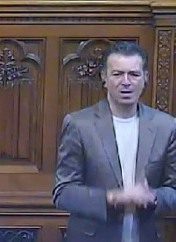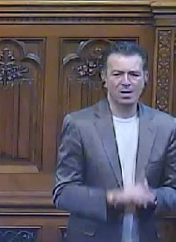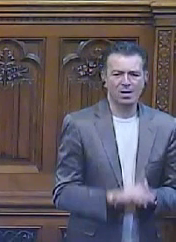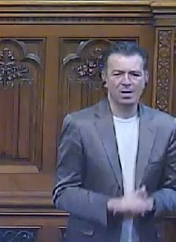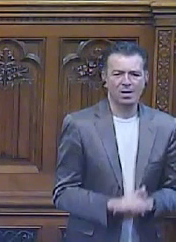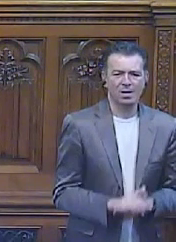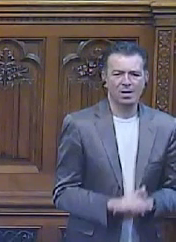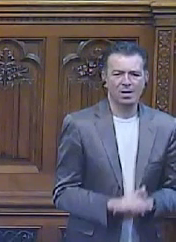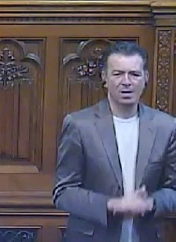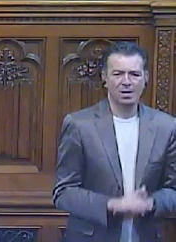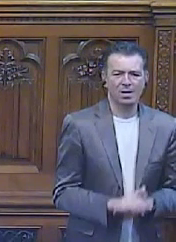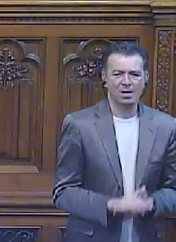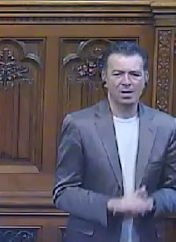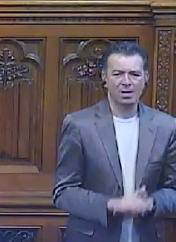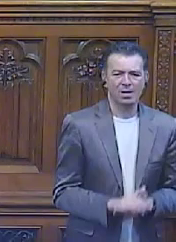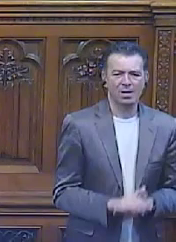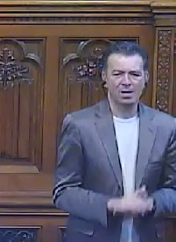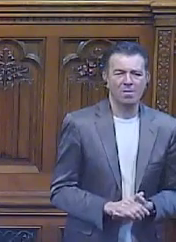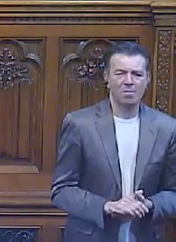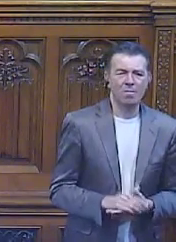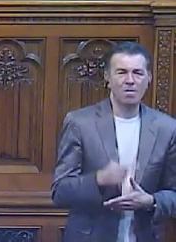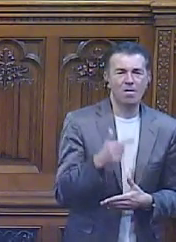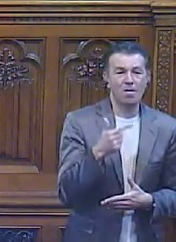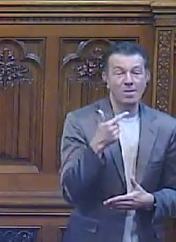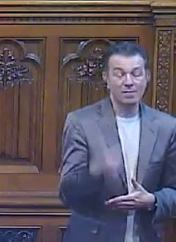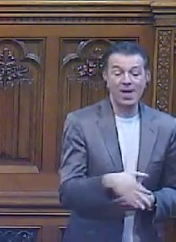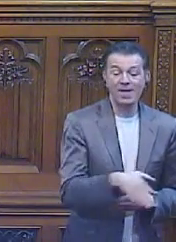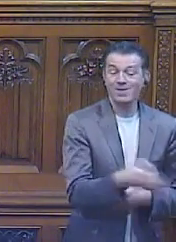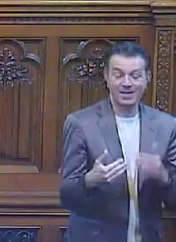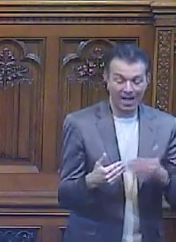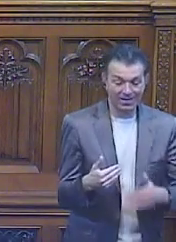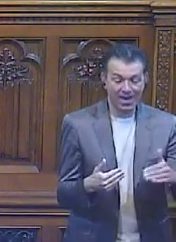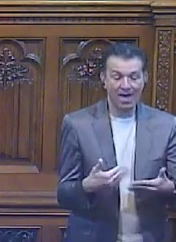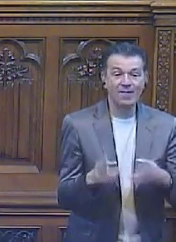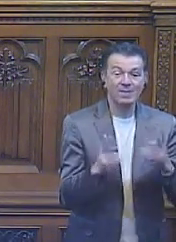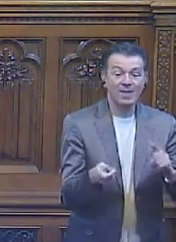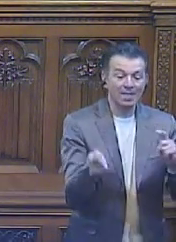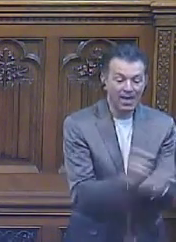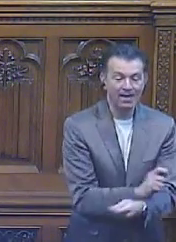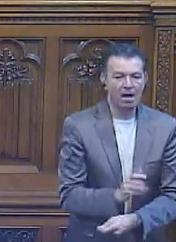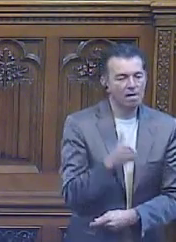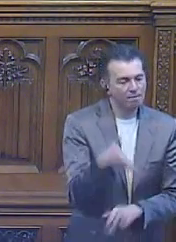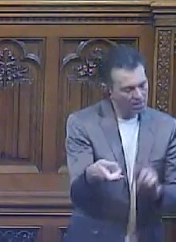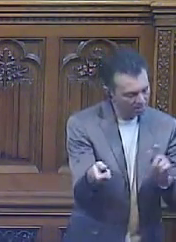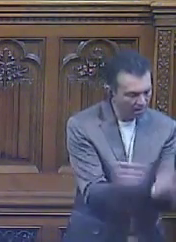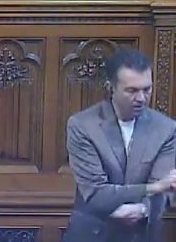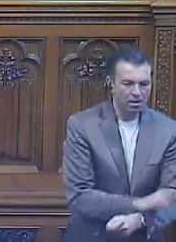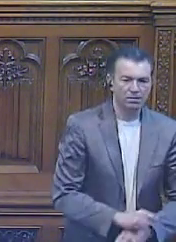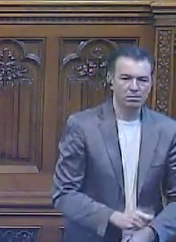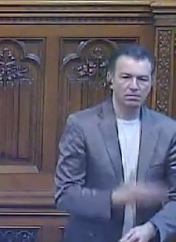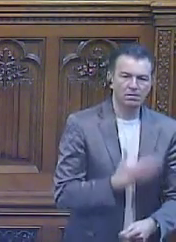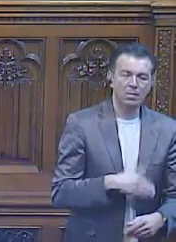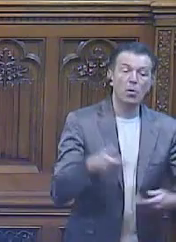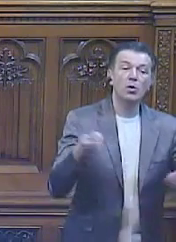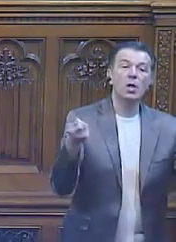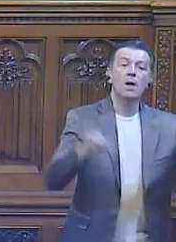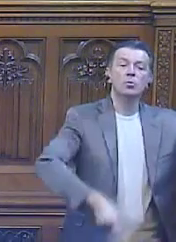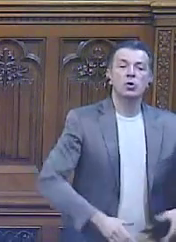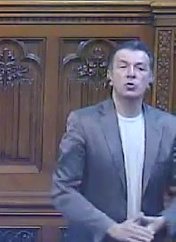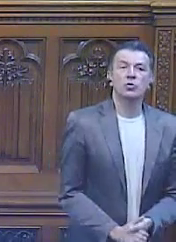die wissen auch ganz genau, was sich in 20 Tagen ändern kann und ändern wird. Und ich möchte ganz zum